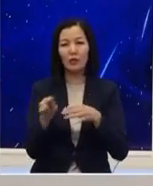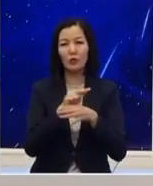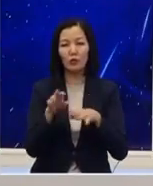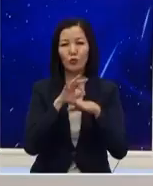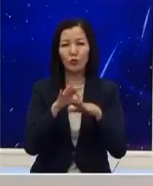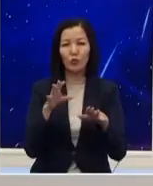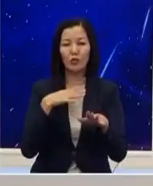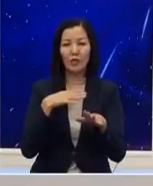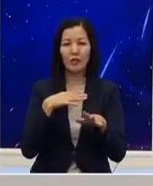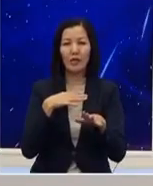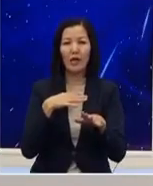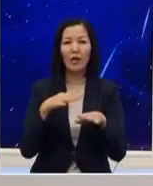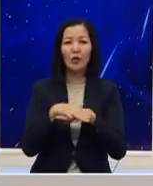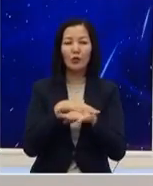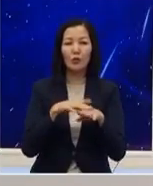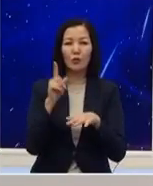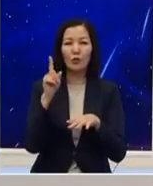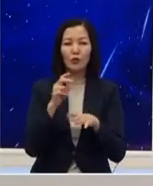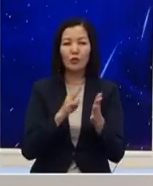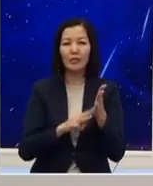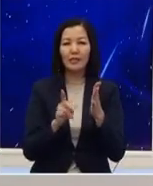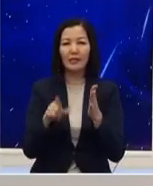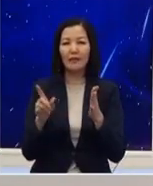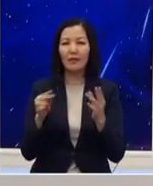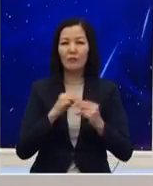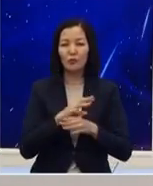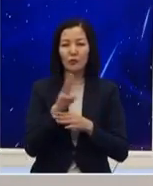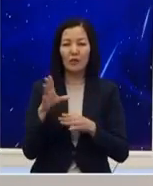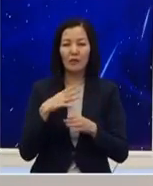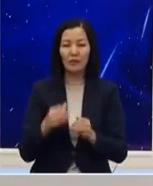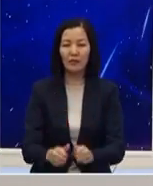жұмыстары жүргізілді. Аясында тұрғылықты 180 адам жұмыспен қамтылды.